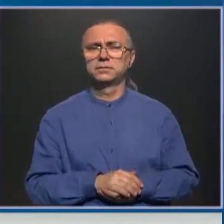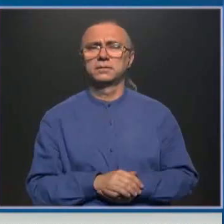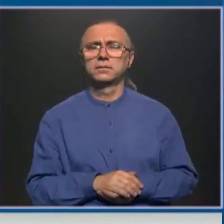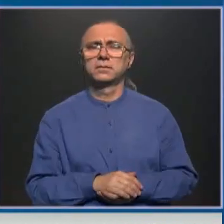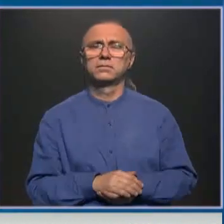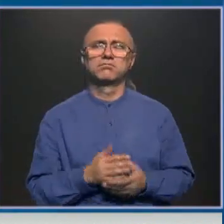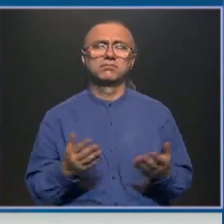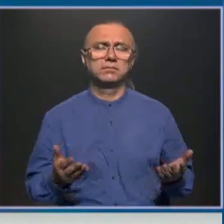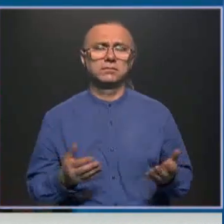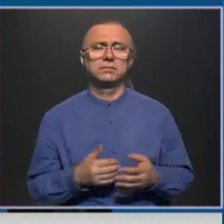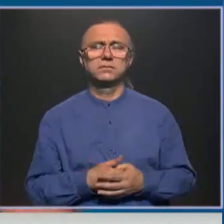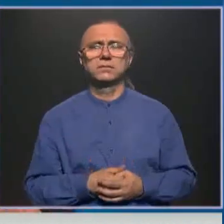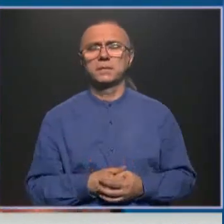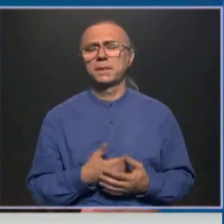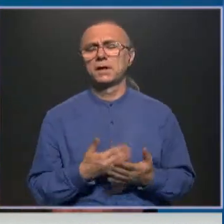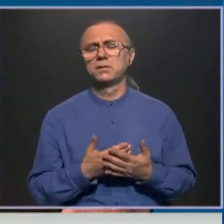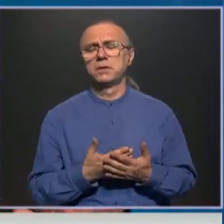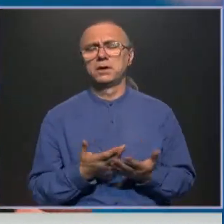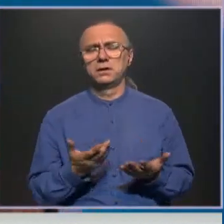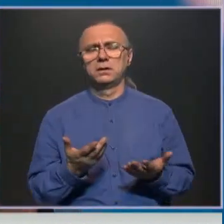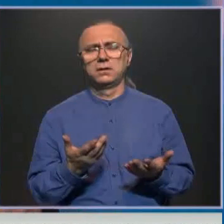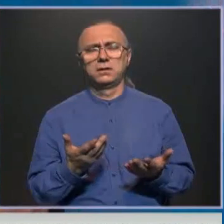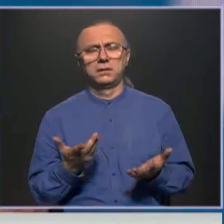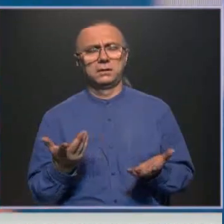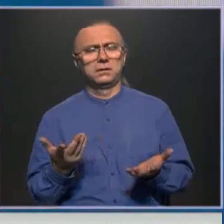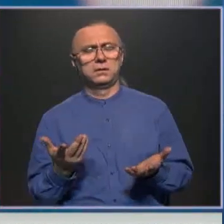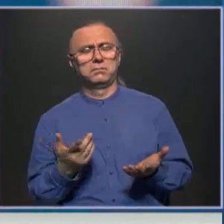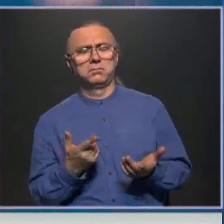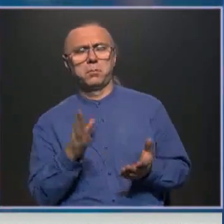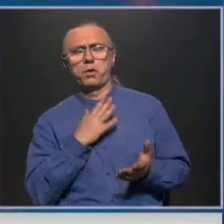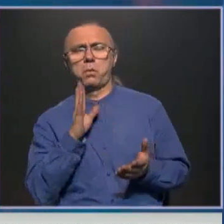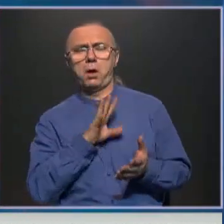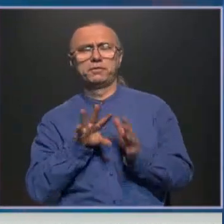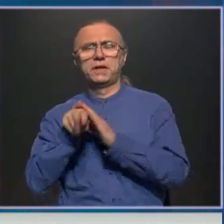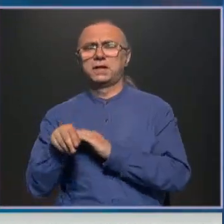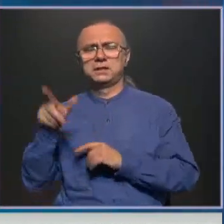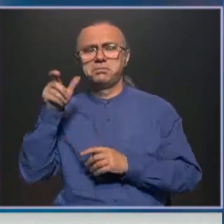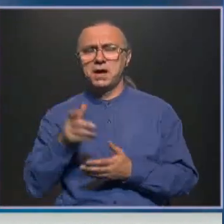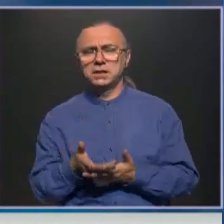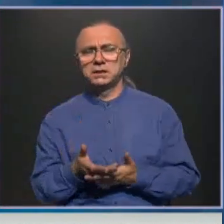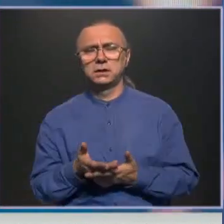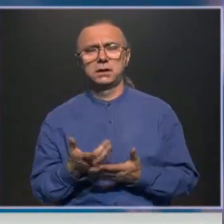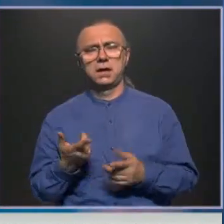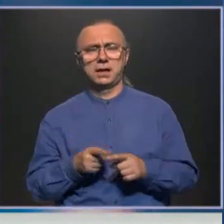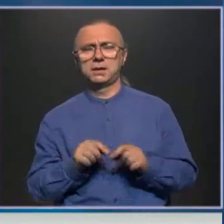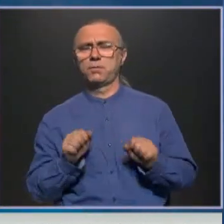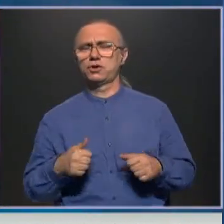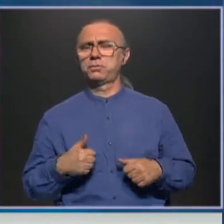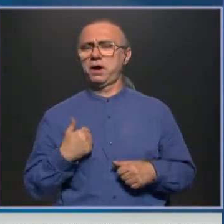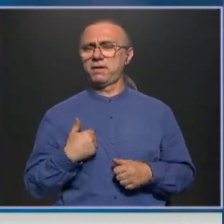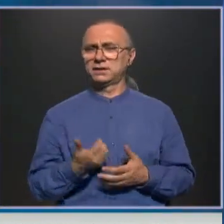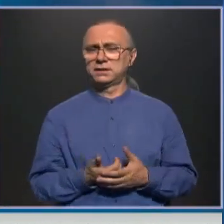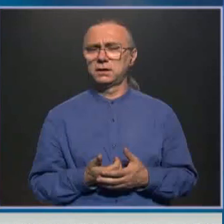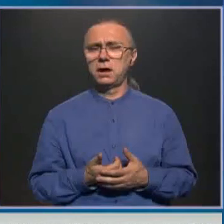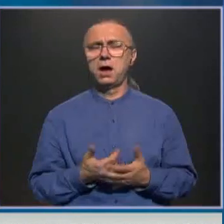психбольная, или ой, мою маму вселились бесы, это ж так солидно, это уже и похвастаться можно. А вот то, что у мамы психическое заболевание, это никому не скажешь, это вот